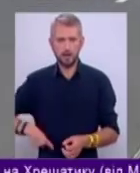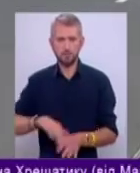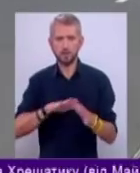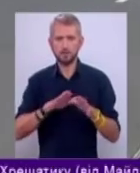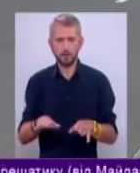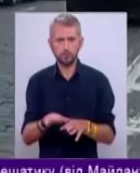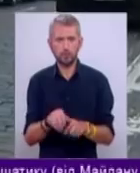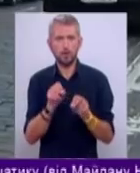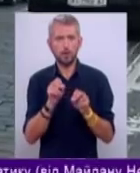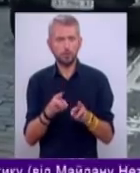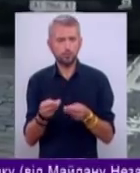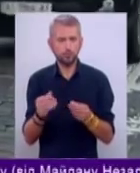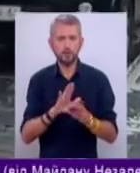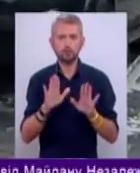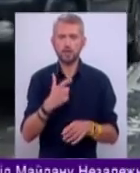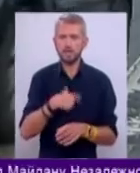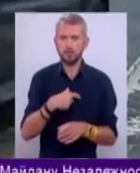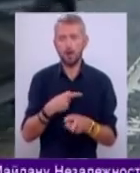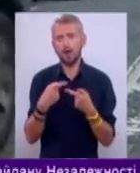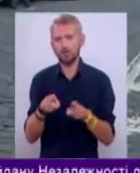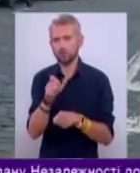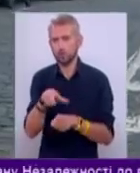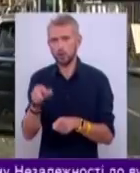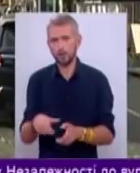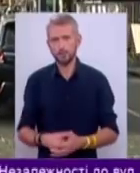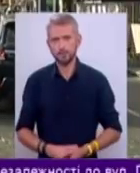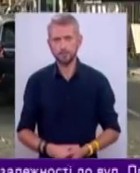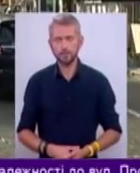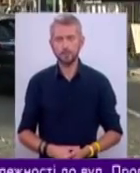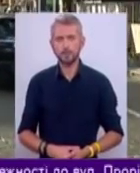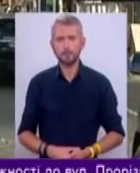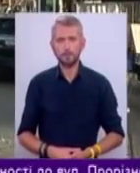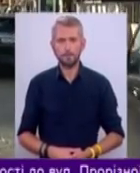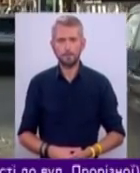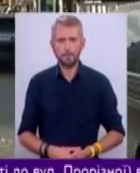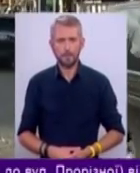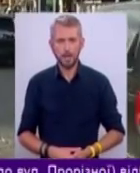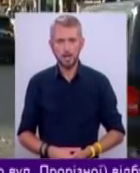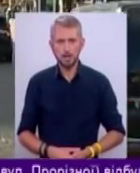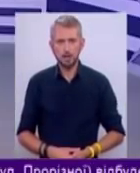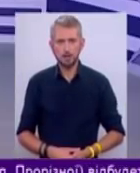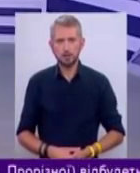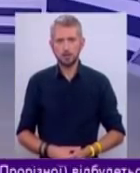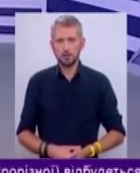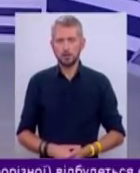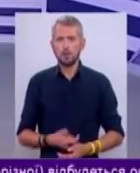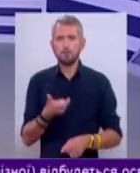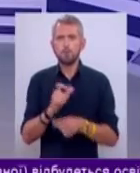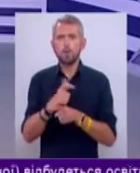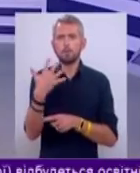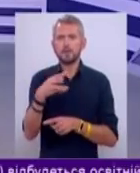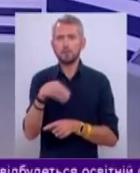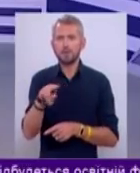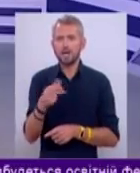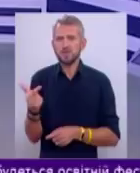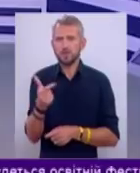наражає на небезпеку не лише себе, а й решту в салоні. Вікторія Кисельова, Андрій Ніконов, телеканал «Київ». Понад